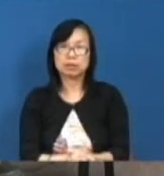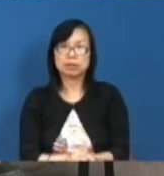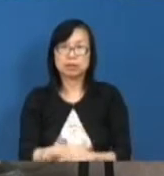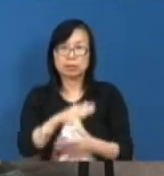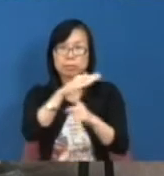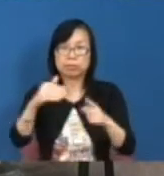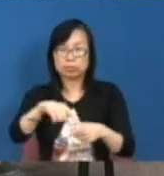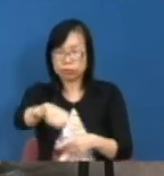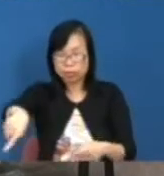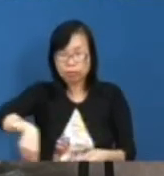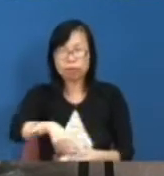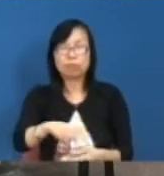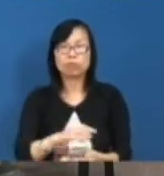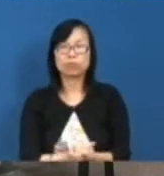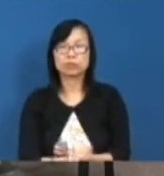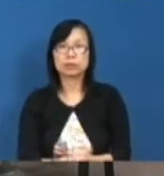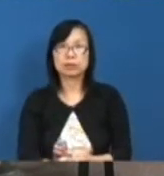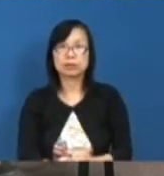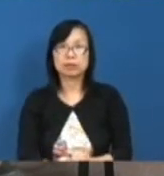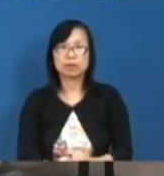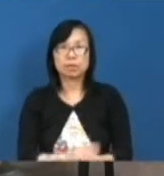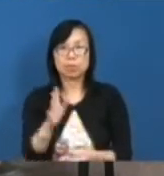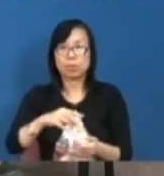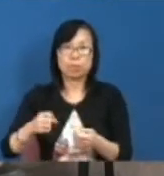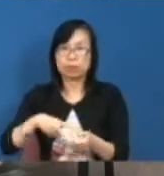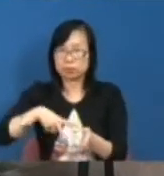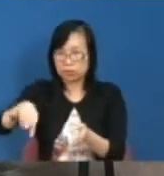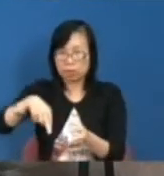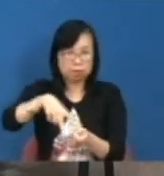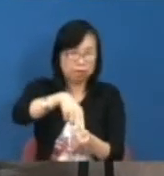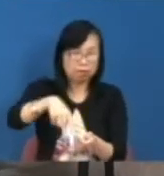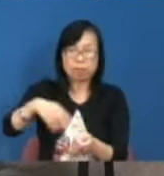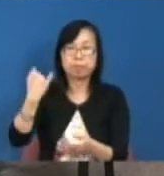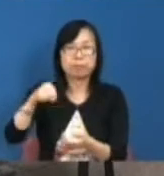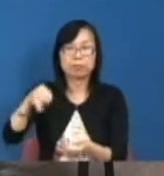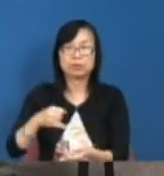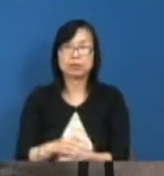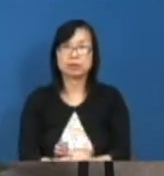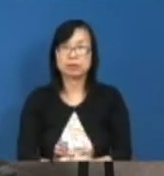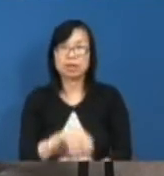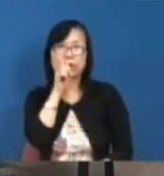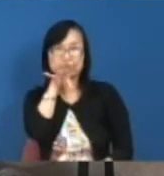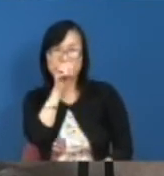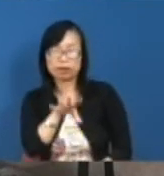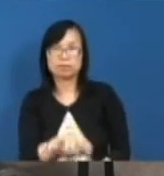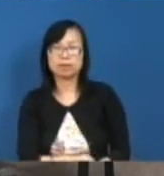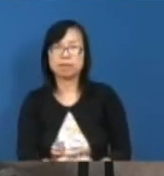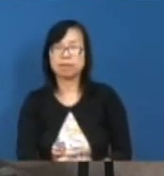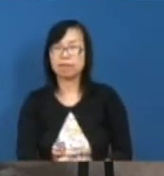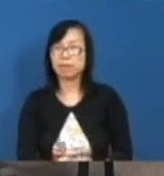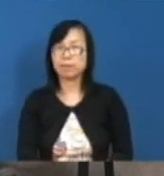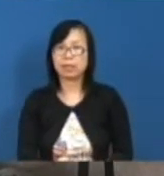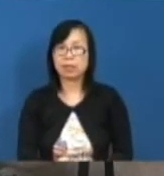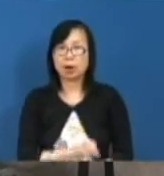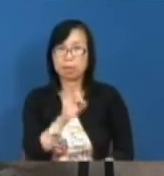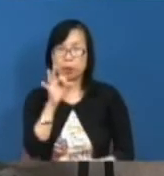場有十一個人，失真係好難失個波嘅喎，係咪啊？喺度講嘢，好啦，都唔